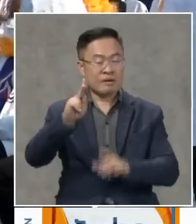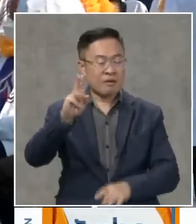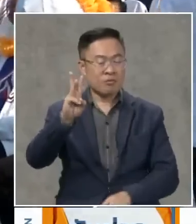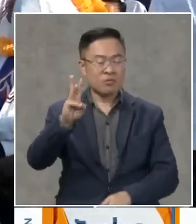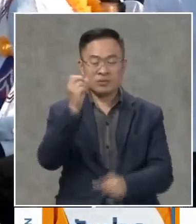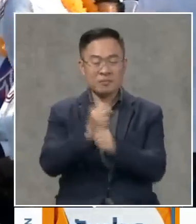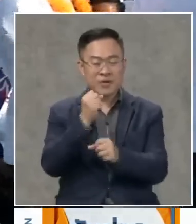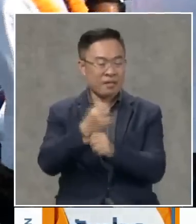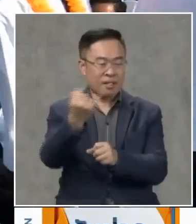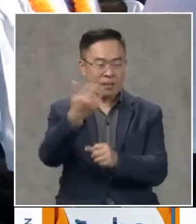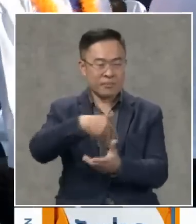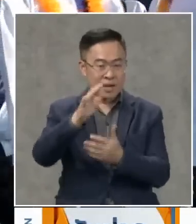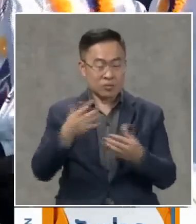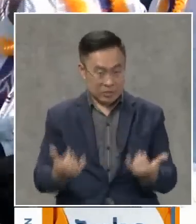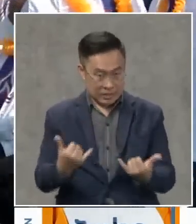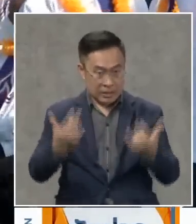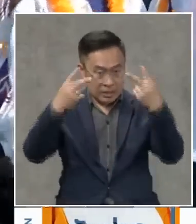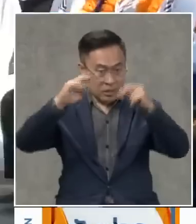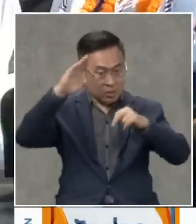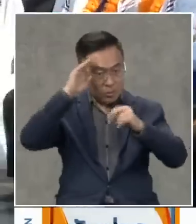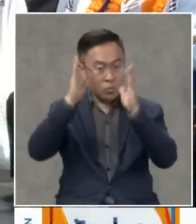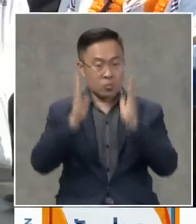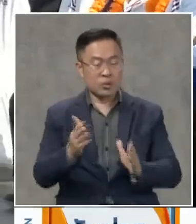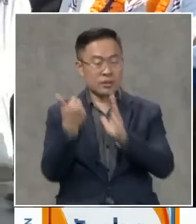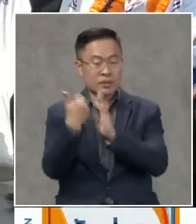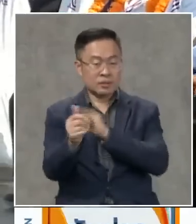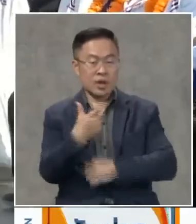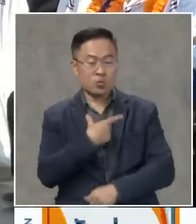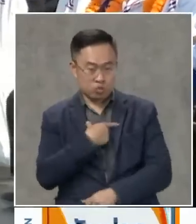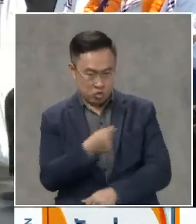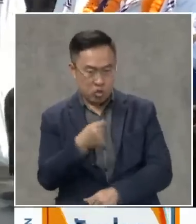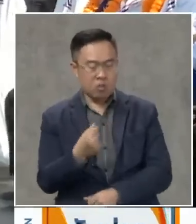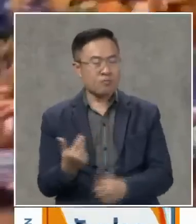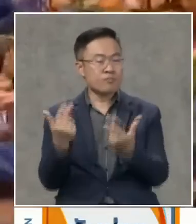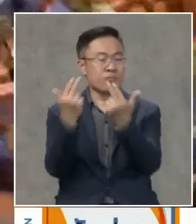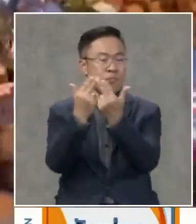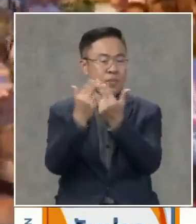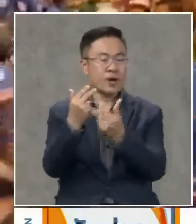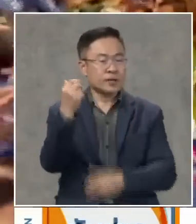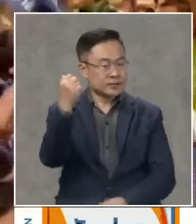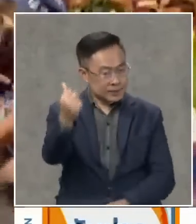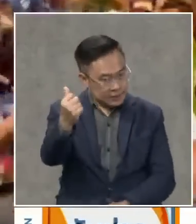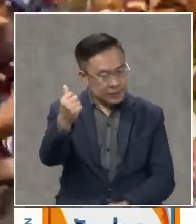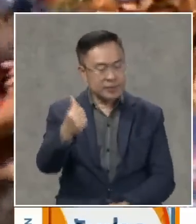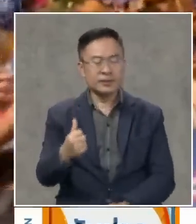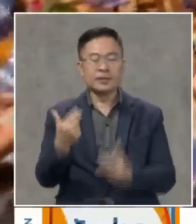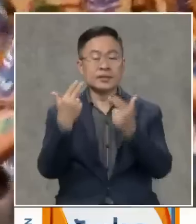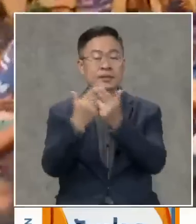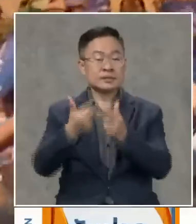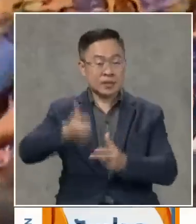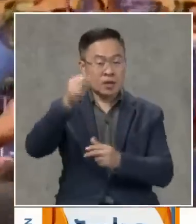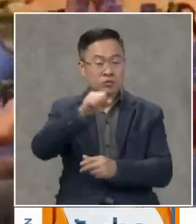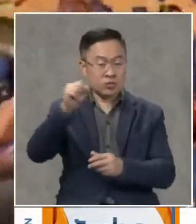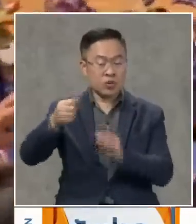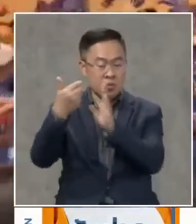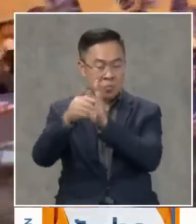แสลุงตู่กระแสของพรรคกำลังดีวันดีคืนฉะนั้นคุณแรมโบ้บอกมั่นใจได้เลยรวมไทยสร้างชาติจะได้ส.ส.อีสานอย่